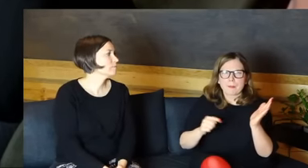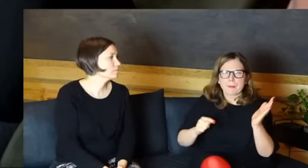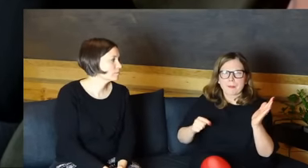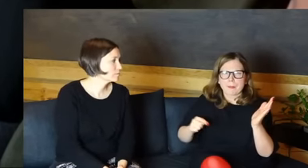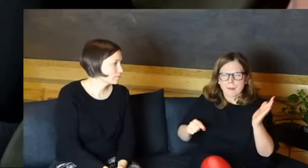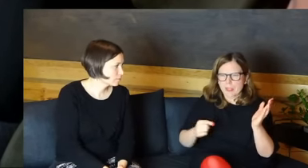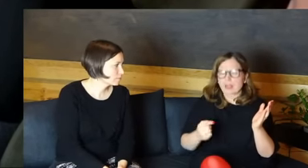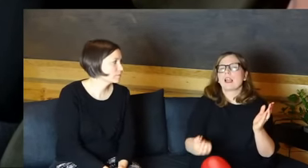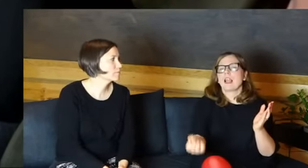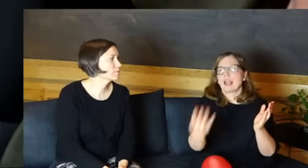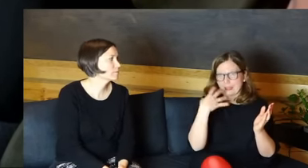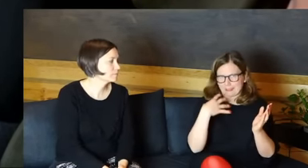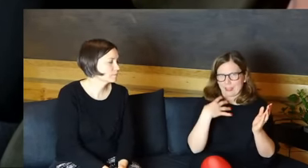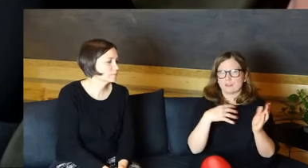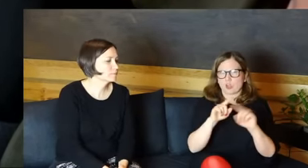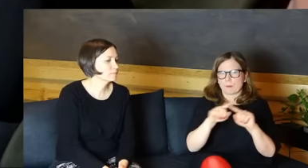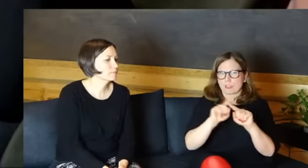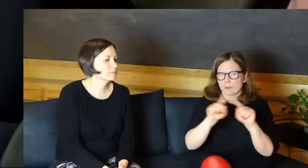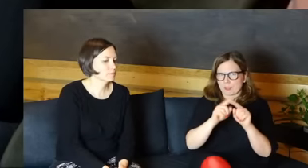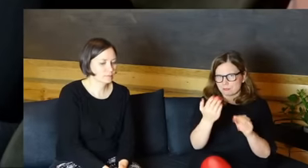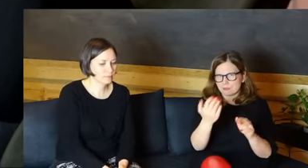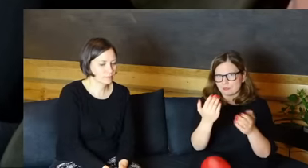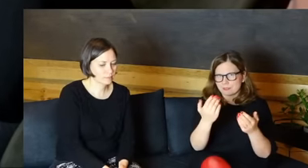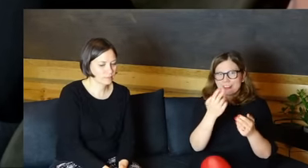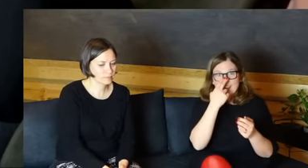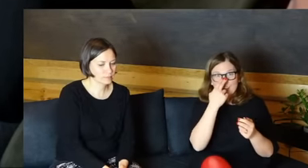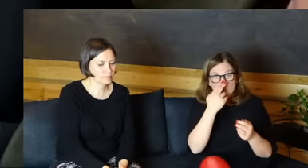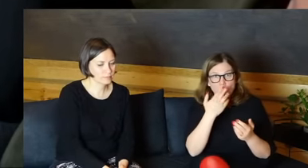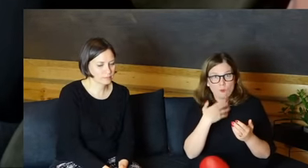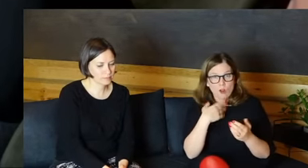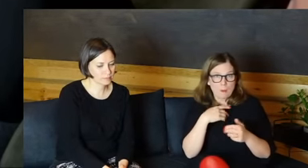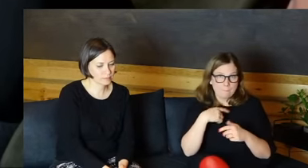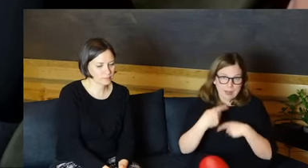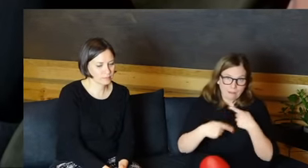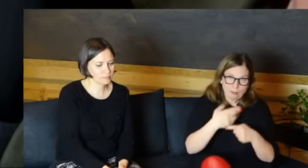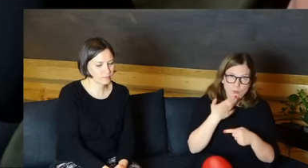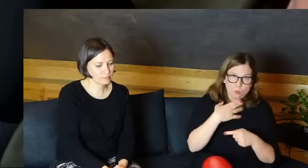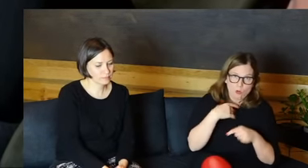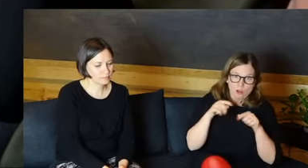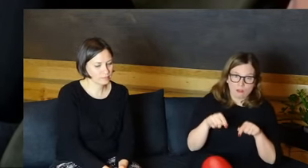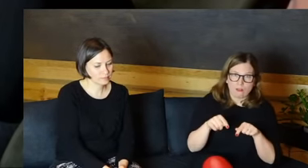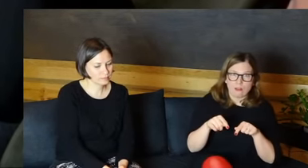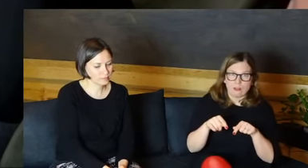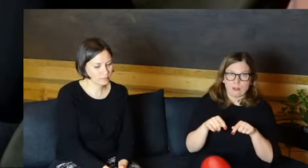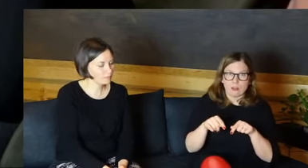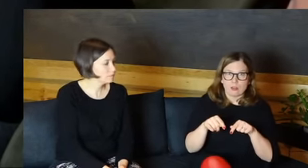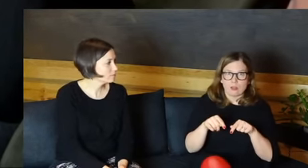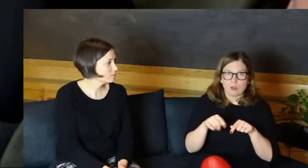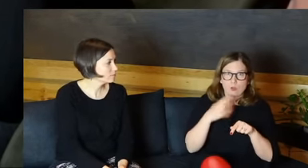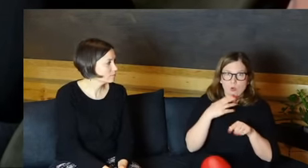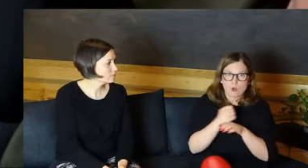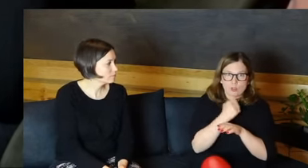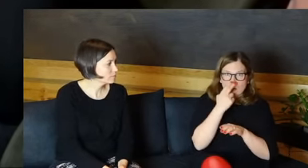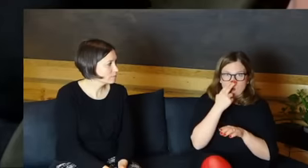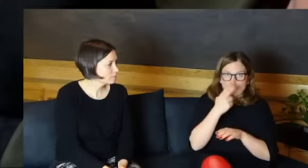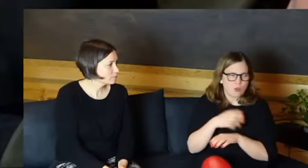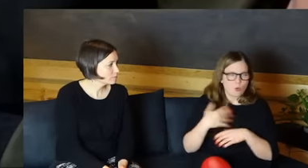in, niin katsellaan, että kuka täällä pärjää. Hui kauhea.